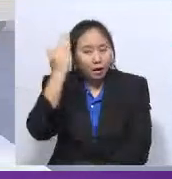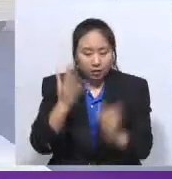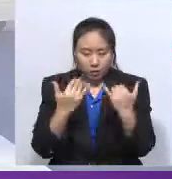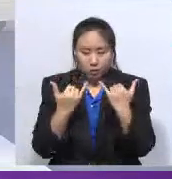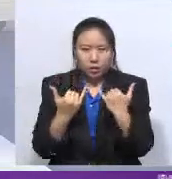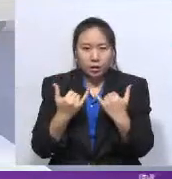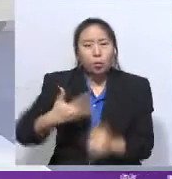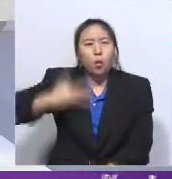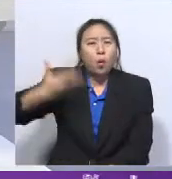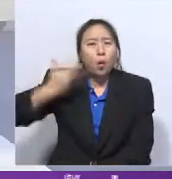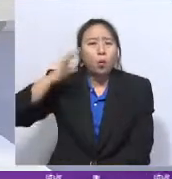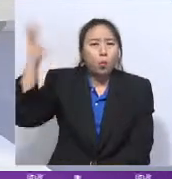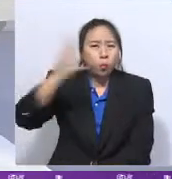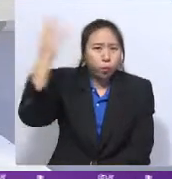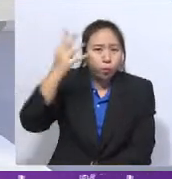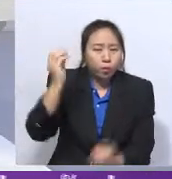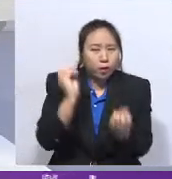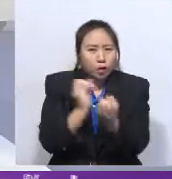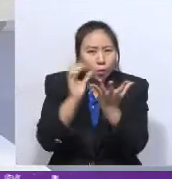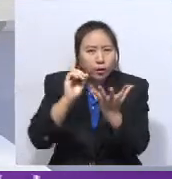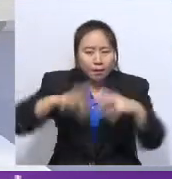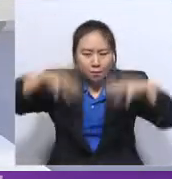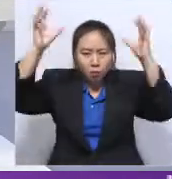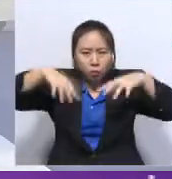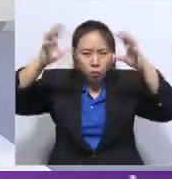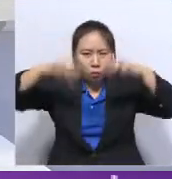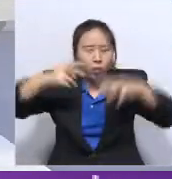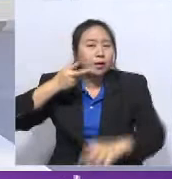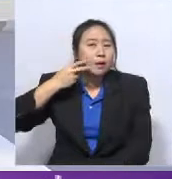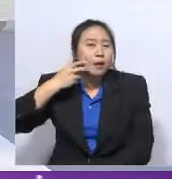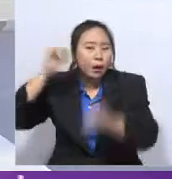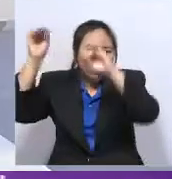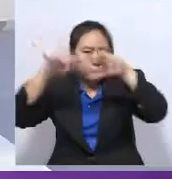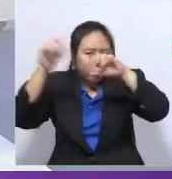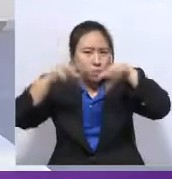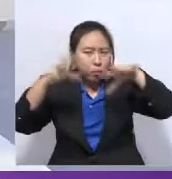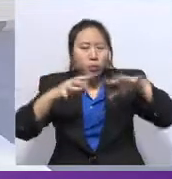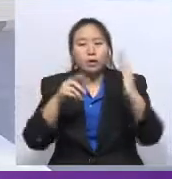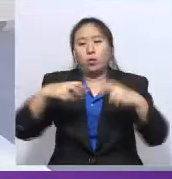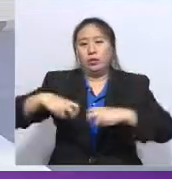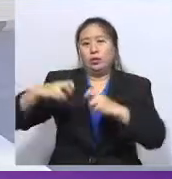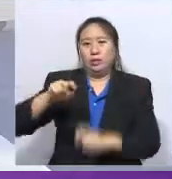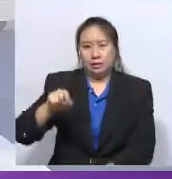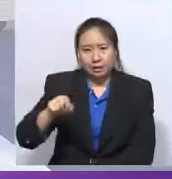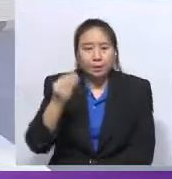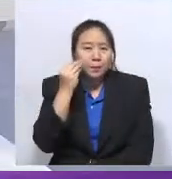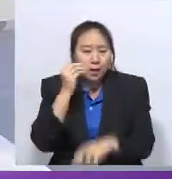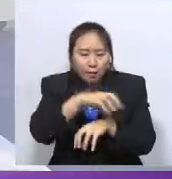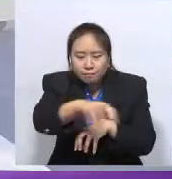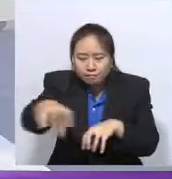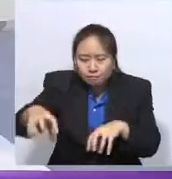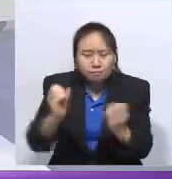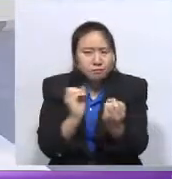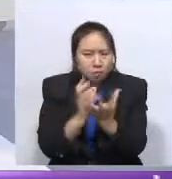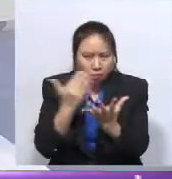ช่วงนี้ค่ะพายุฤดูร้อนก็ส่งผลให้เกิดฝนพัดกระหน่ำและลูกเห็บตกในจังหวัดสุรินทร์นะคะทำให้บ้านเรือนพี่น้องประชาชนได้รับความ